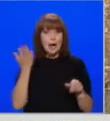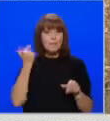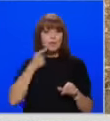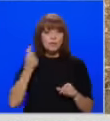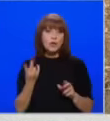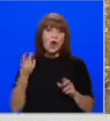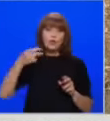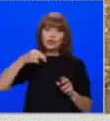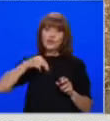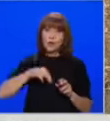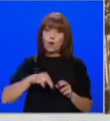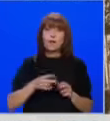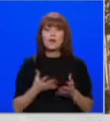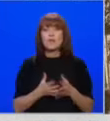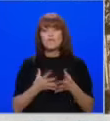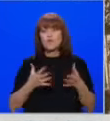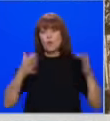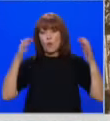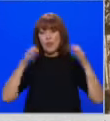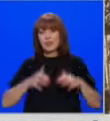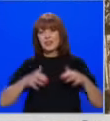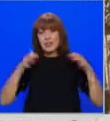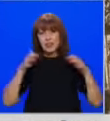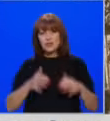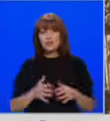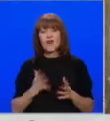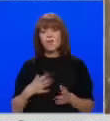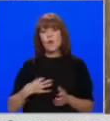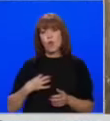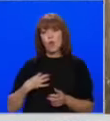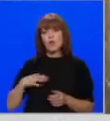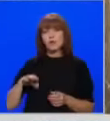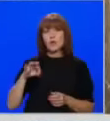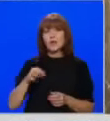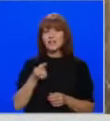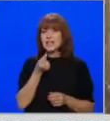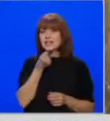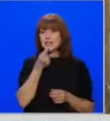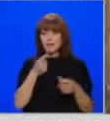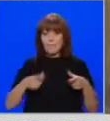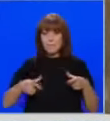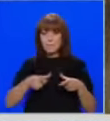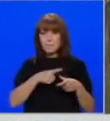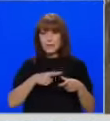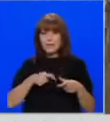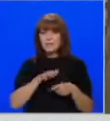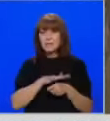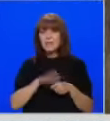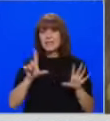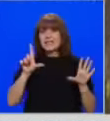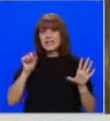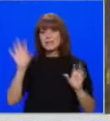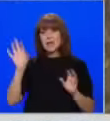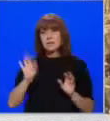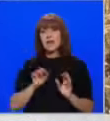за това са многото дъждове и реколтата е с много лошо качество. Слънчогледовите пити се пълни 70% и с